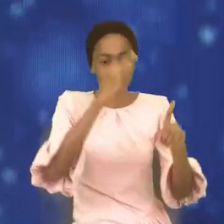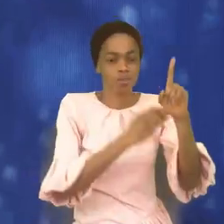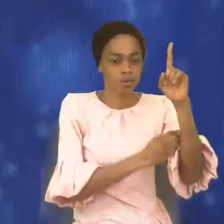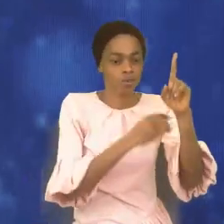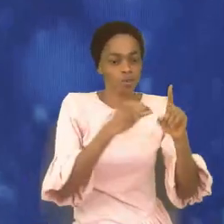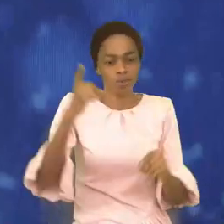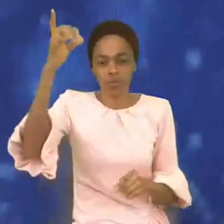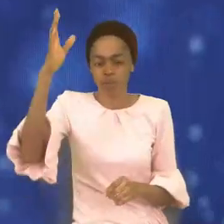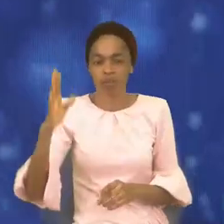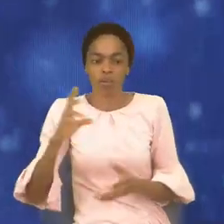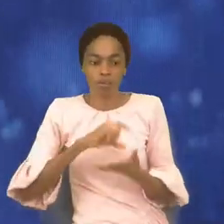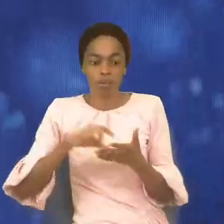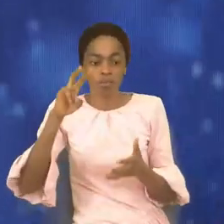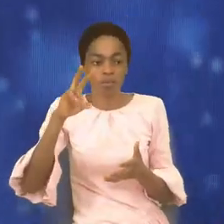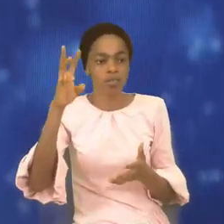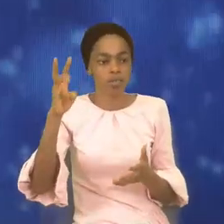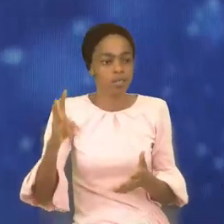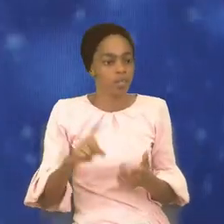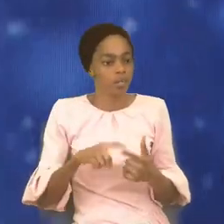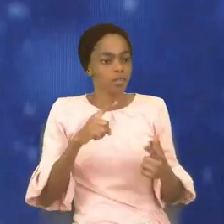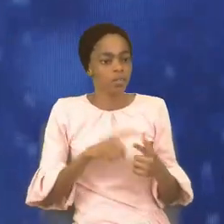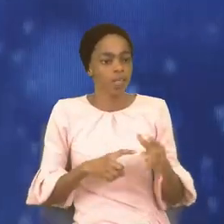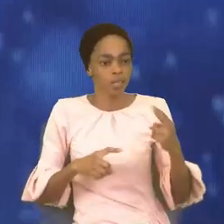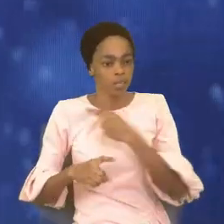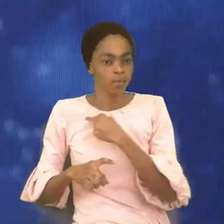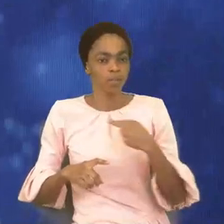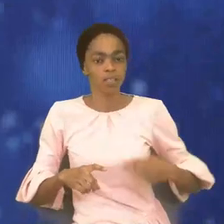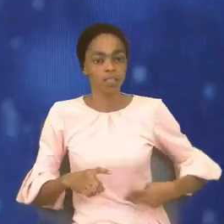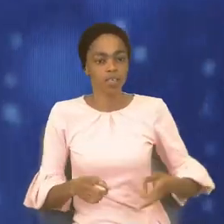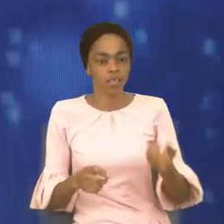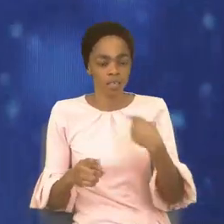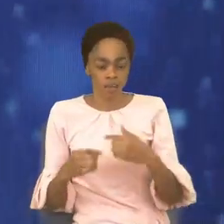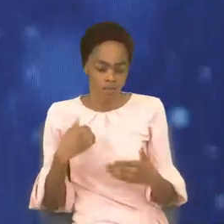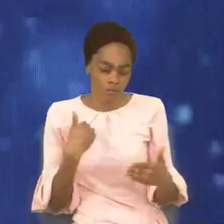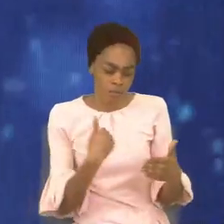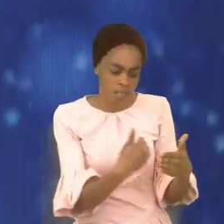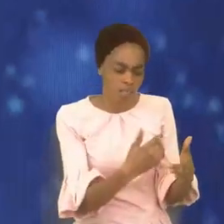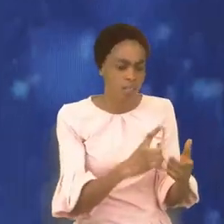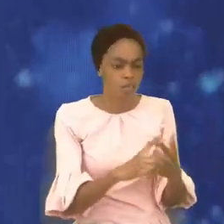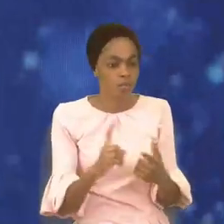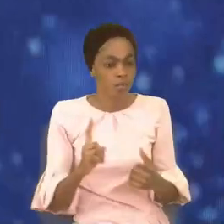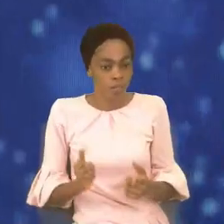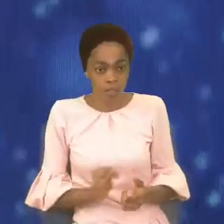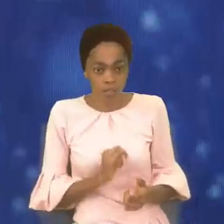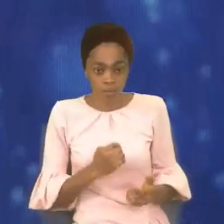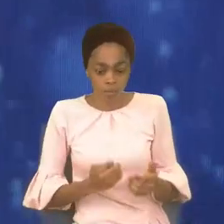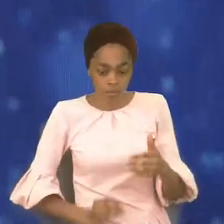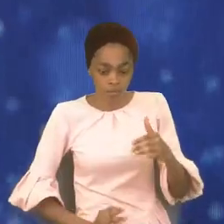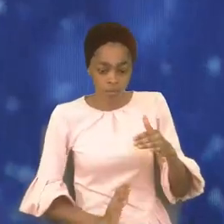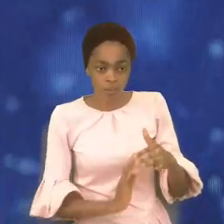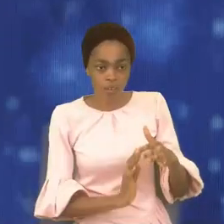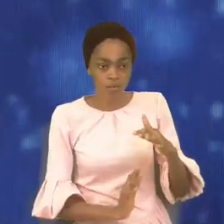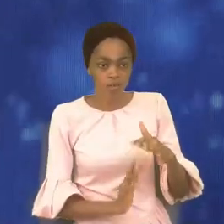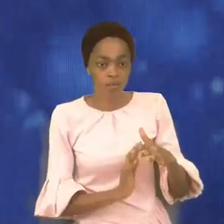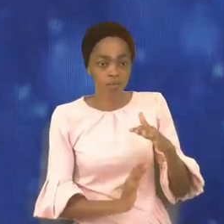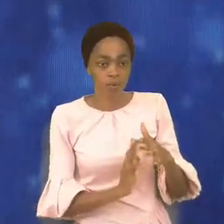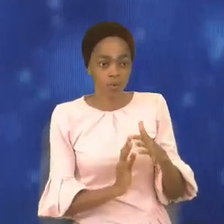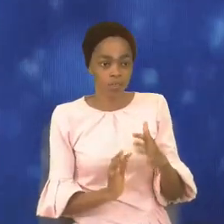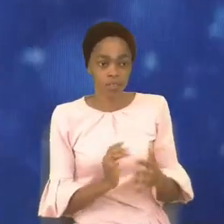26. Ensuite, Nebuchadnezzar s'approcha de l'entrée de la fournaise ardente. Et prenant